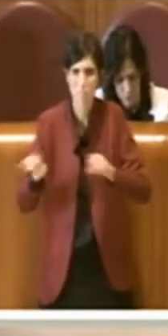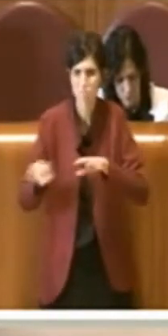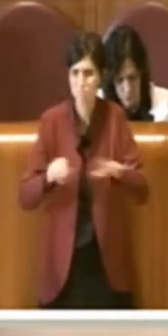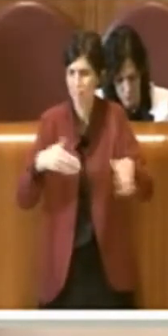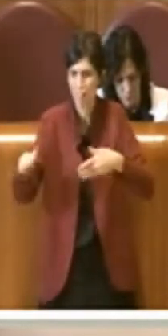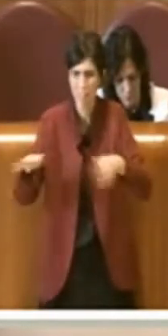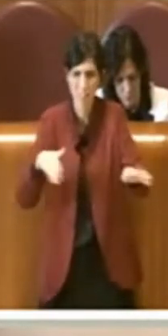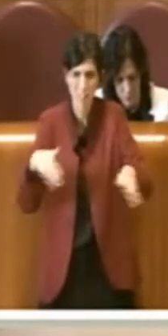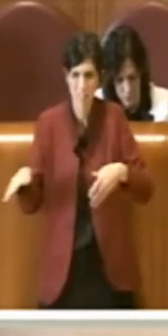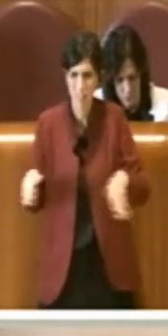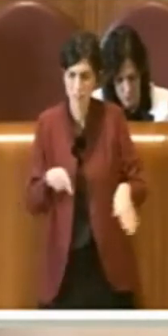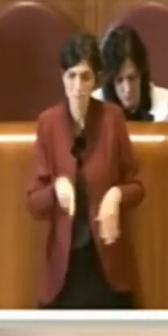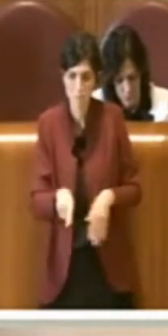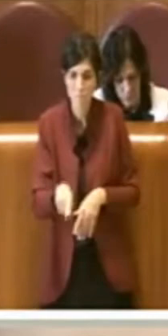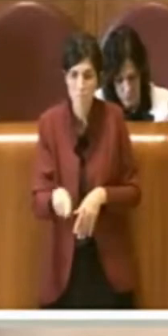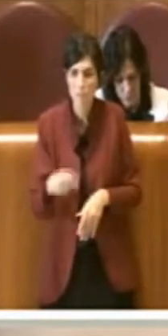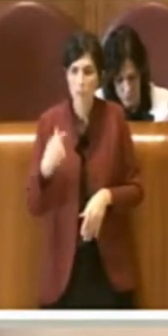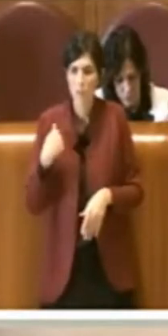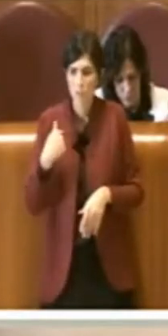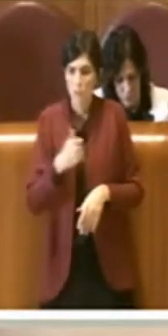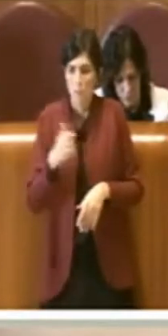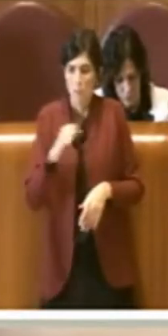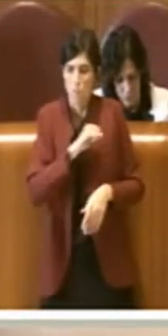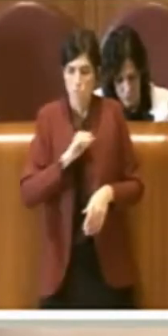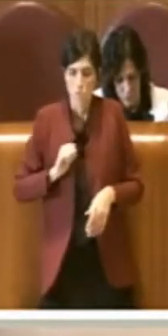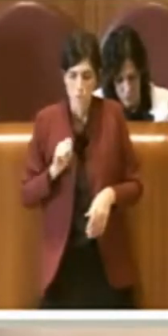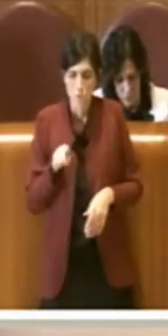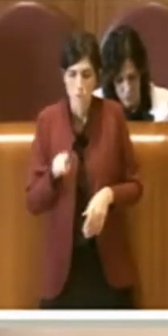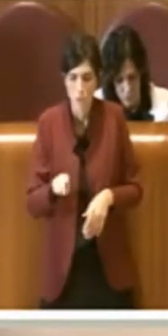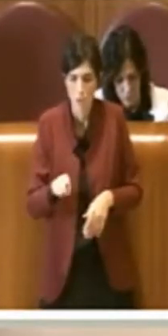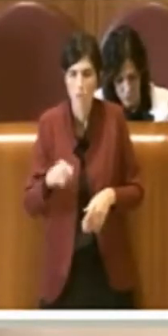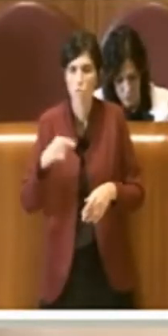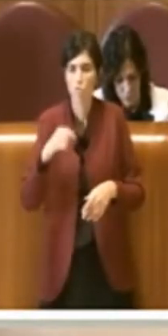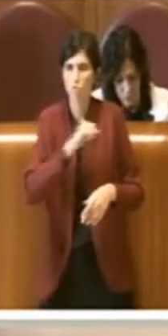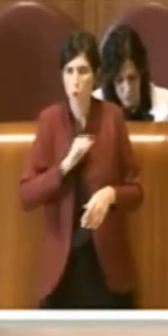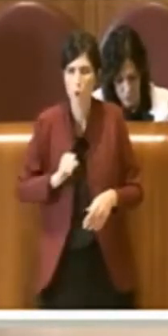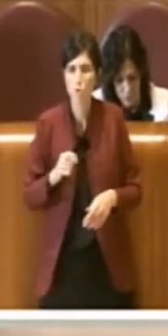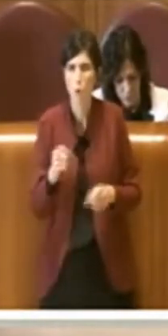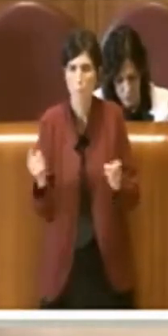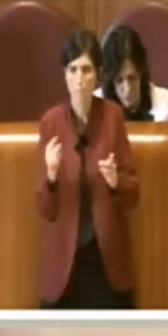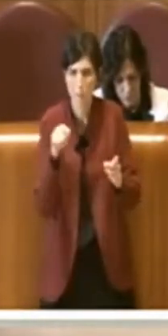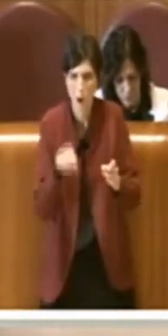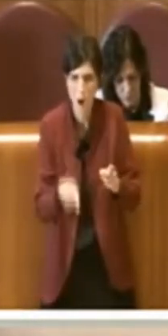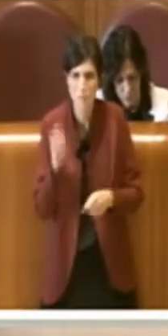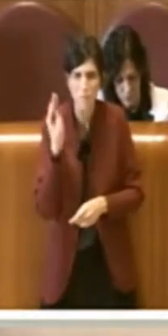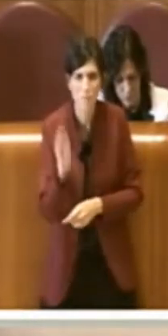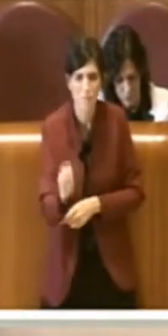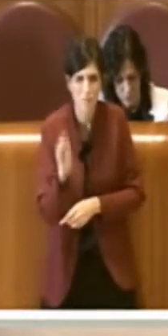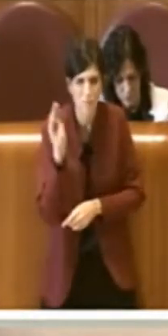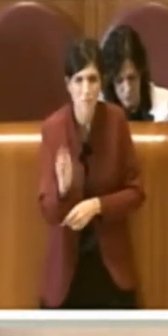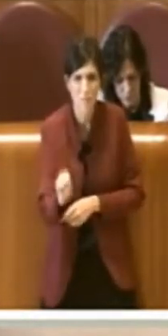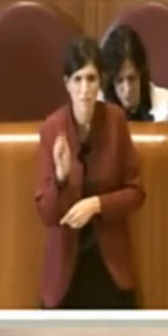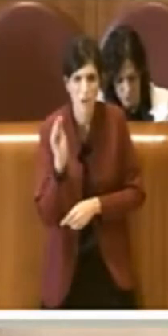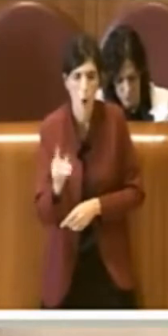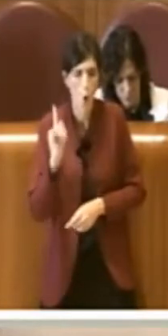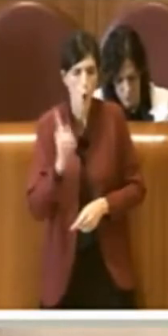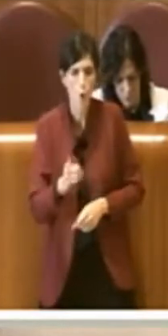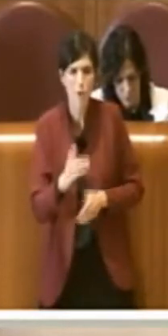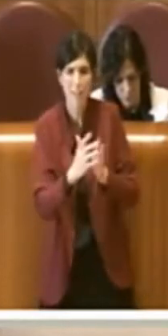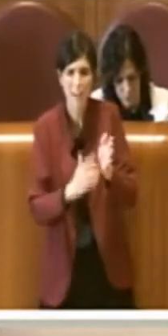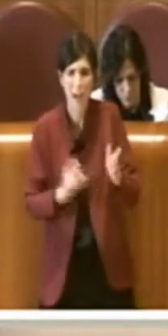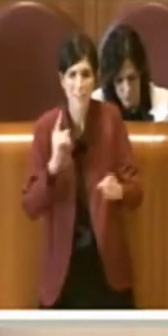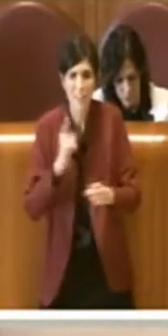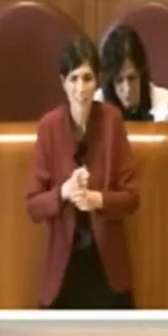e abbiamo richiesto con insistenza per tutto il mese di giugno alla Regione di fare lì sì un'ordinanza, perché c'era un